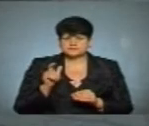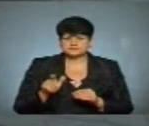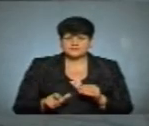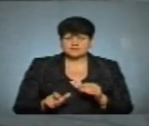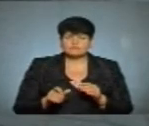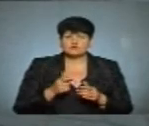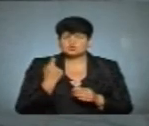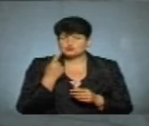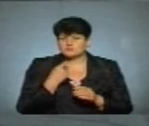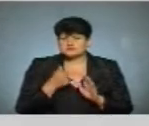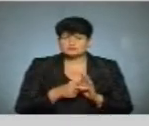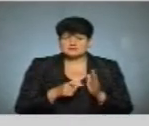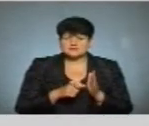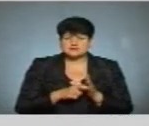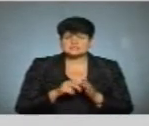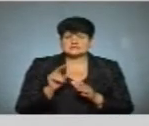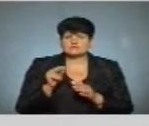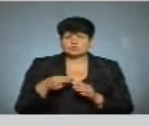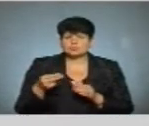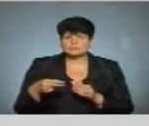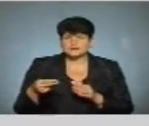кабінеті завдяки цифровому підпису ми